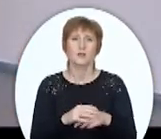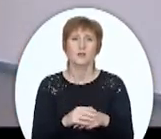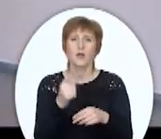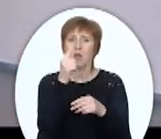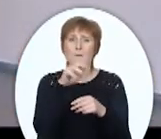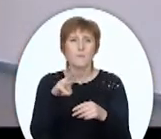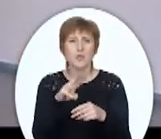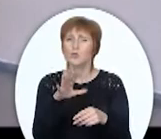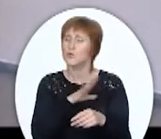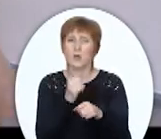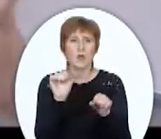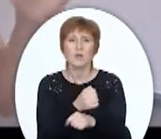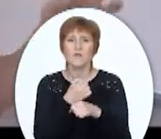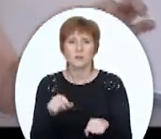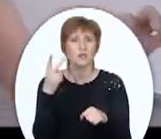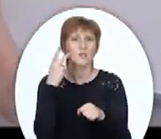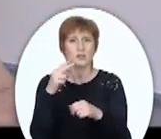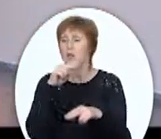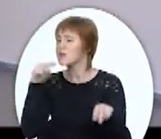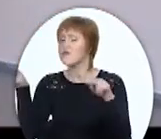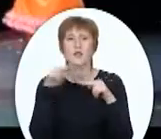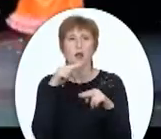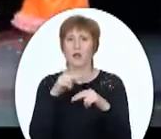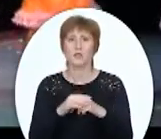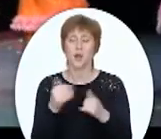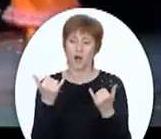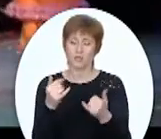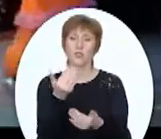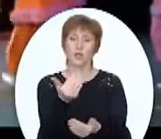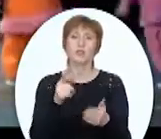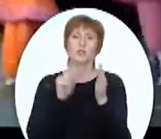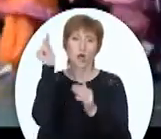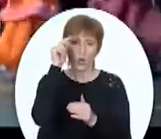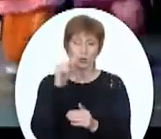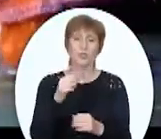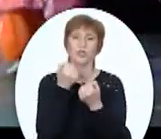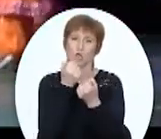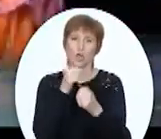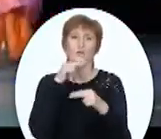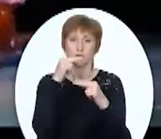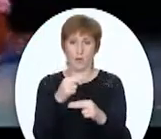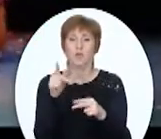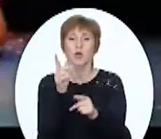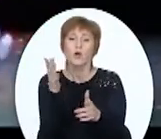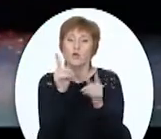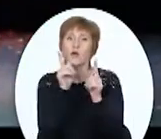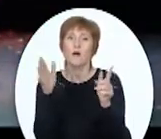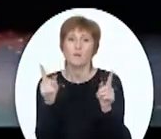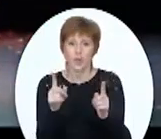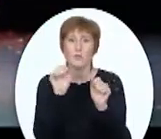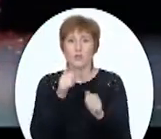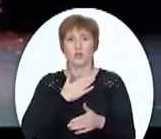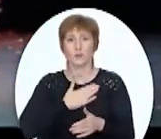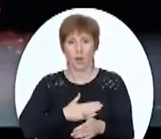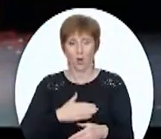сконцентрировать, на минуту даже было невозможно, она все время отвлекалась. А сейчас она научилась держать внимание. То есть на какое-то время она спокойно